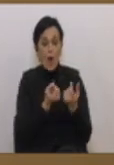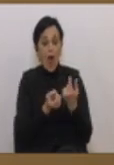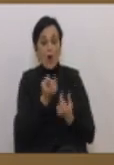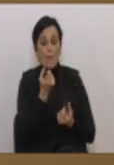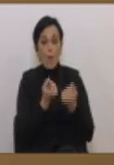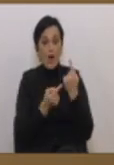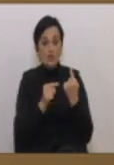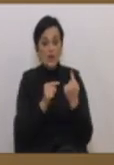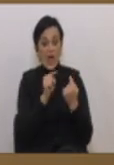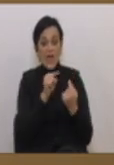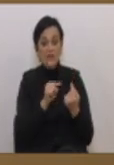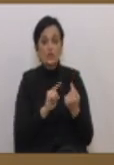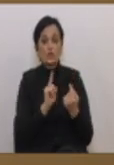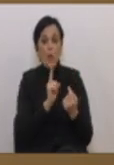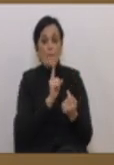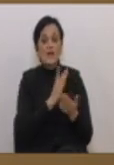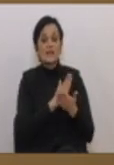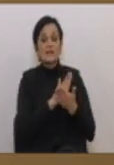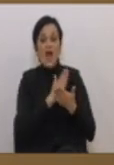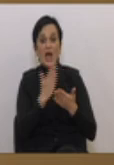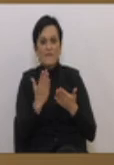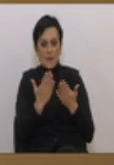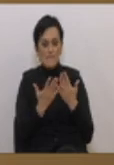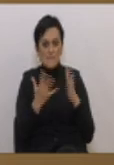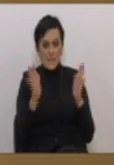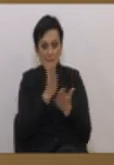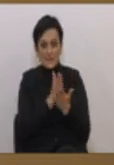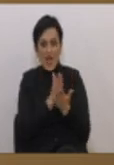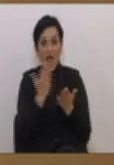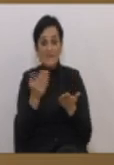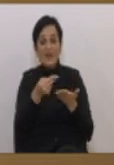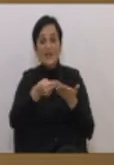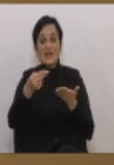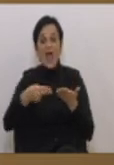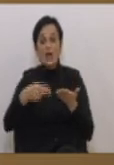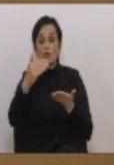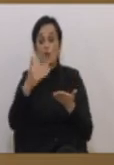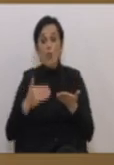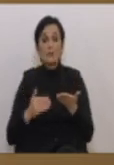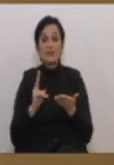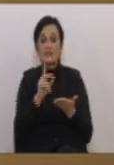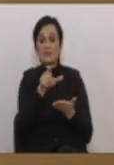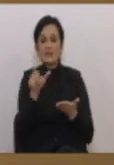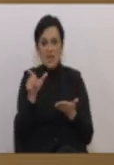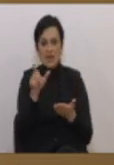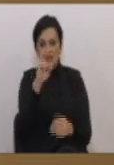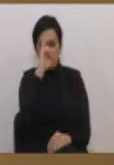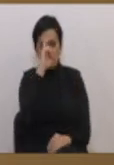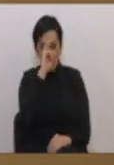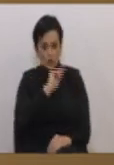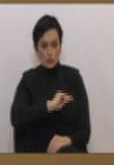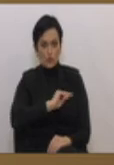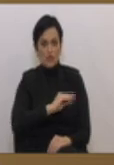აღმოაჩენს იმას რომ ნახევარზე მეტი იქ ხელისმომწერი არის საჯარო სამსახურში და